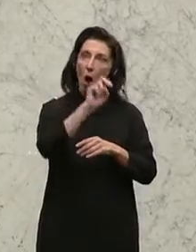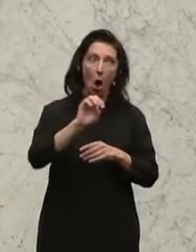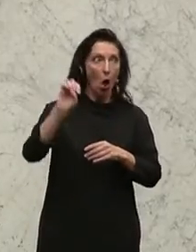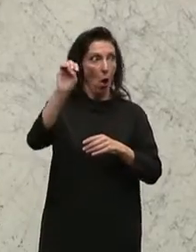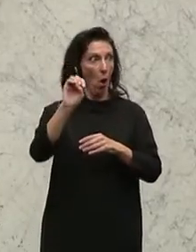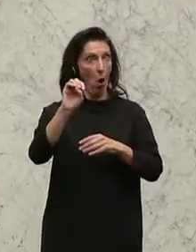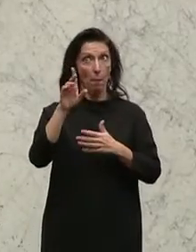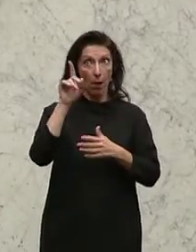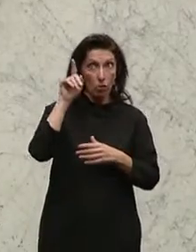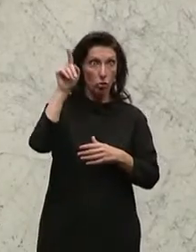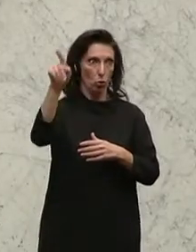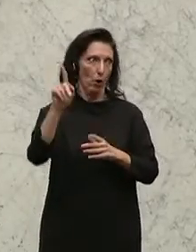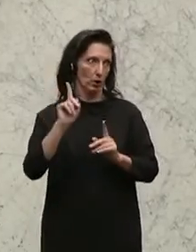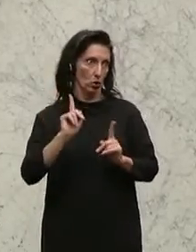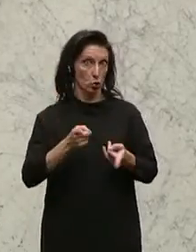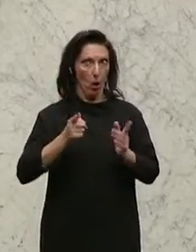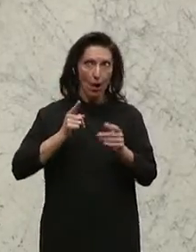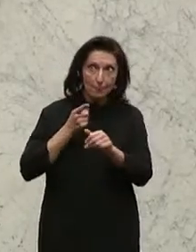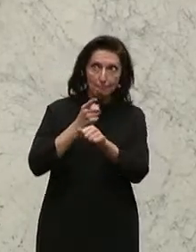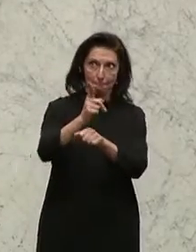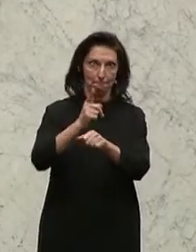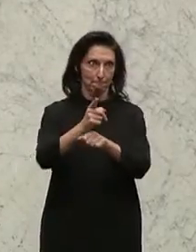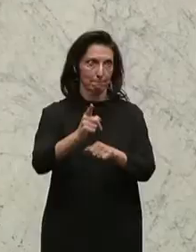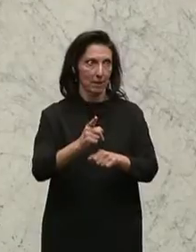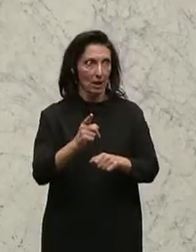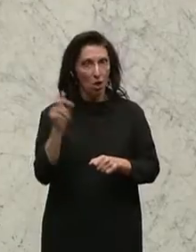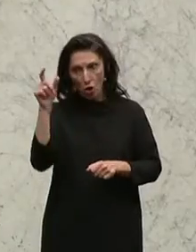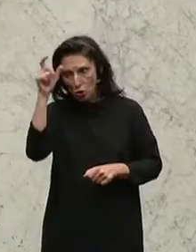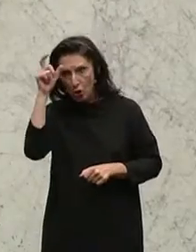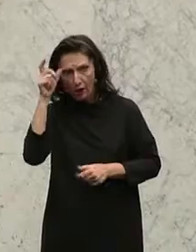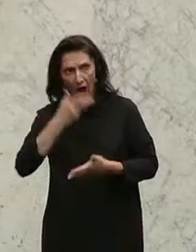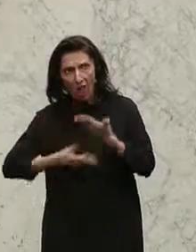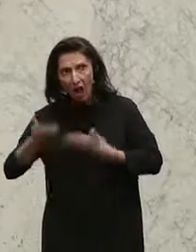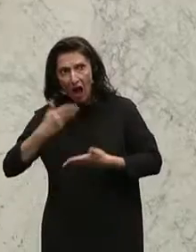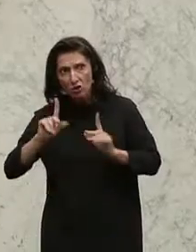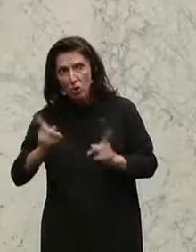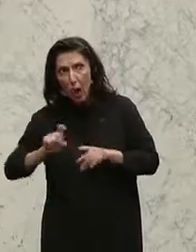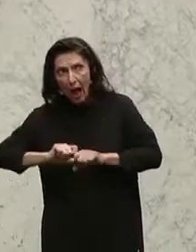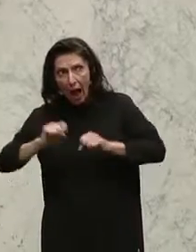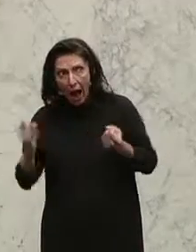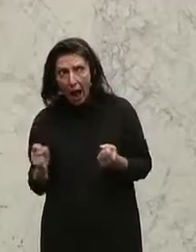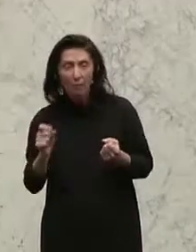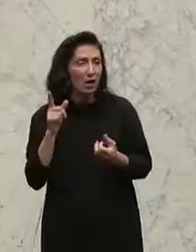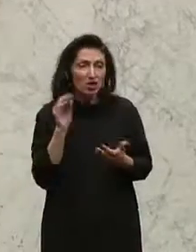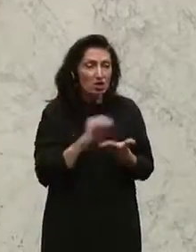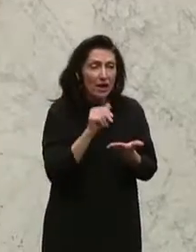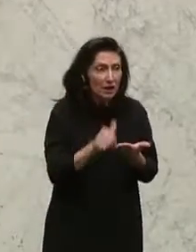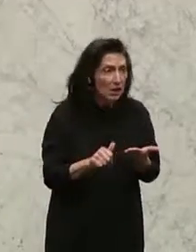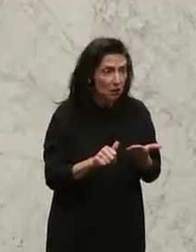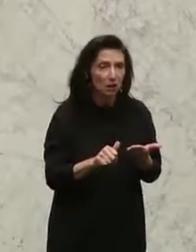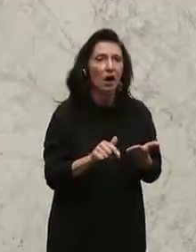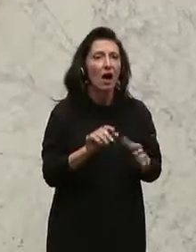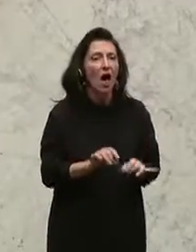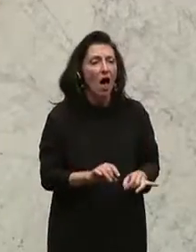die Verhandlungen mit der Türkei abgebrochen werden, ohne Wenn und Aber, das steht nicht drinnen, sondern es steht jetzt wieder nur drinnen,